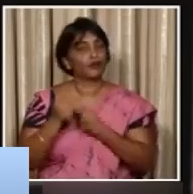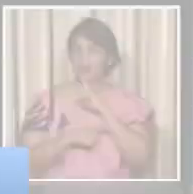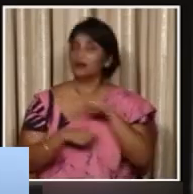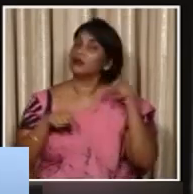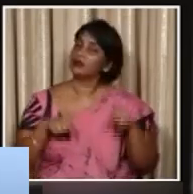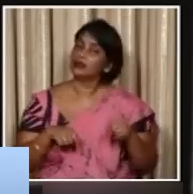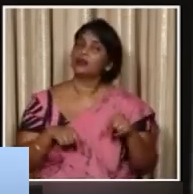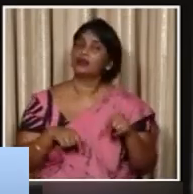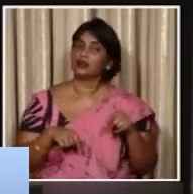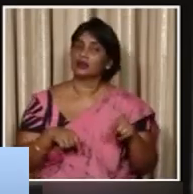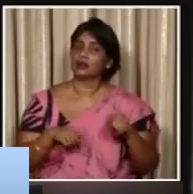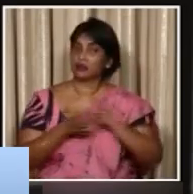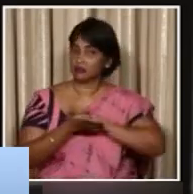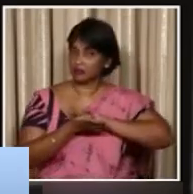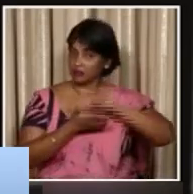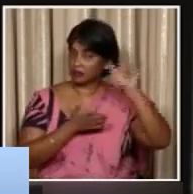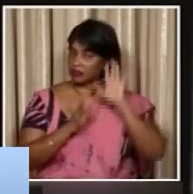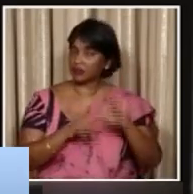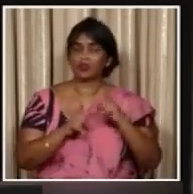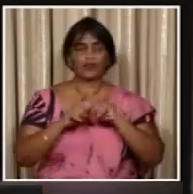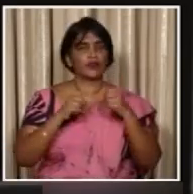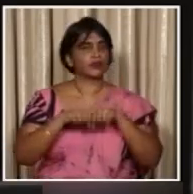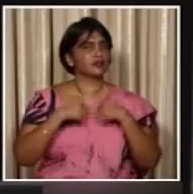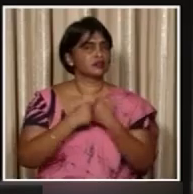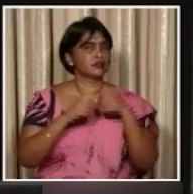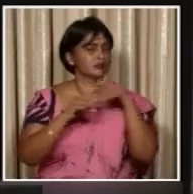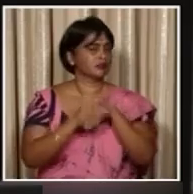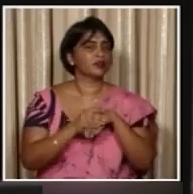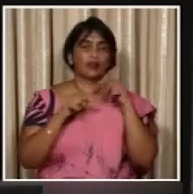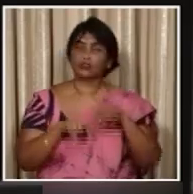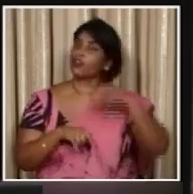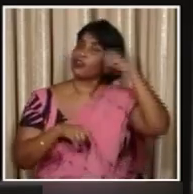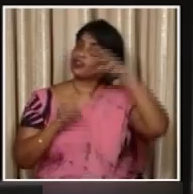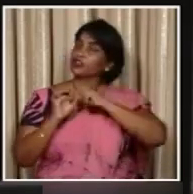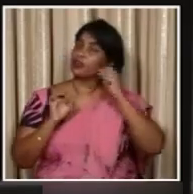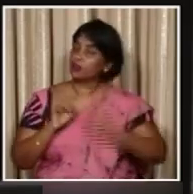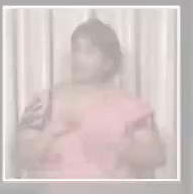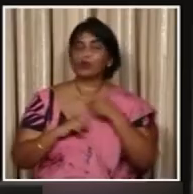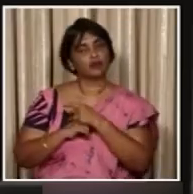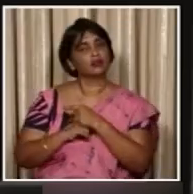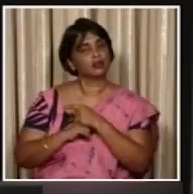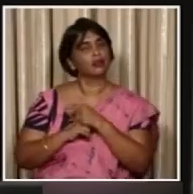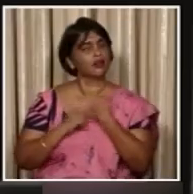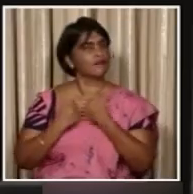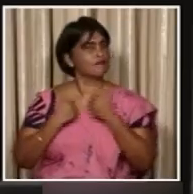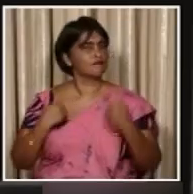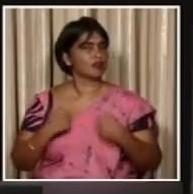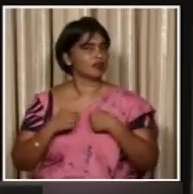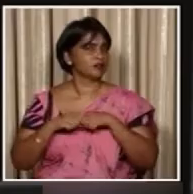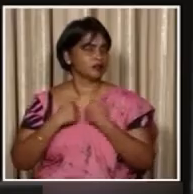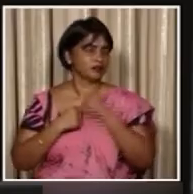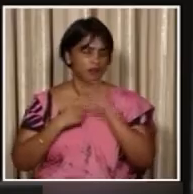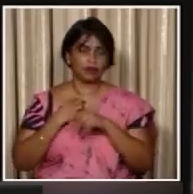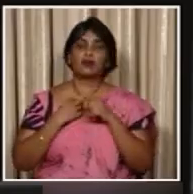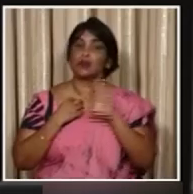විකුණන්න හදනවා කියලා. අද ගුවන්තොටුපළ ගත්තම වෙනම සමාගමක් විදියට තියෙන්නේ. අද විදුලි බල මණ්ඩලයේ ලෙකෝ එක ගත්තම වෙනම සමාගමක් විදියට